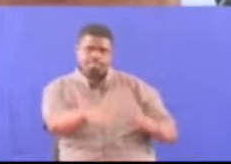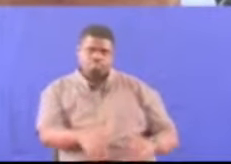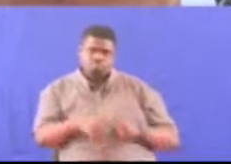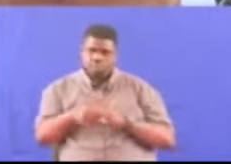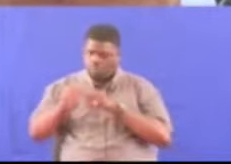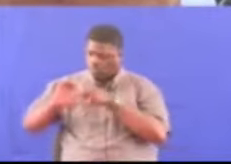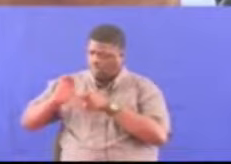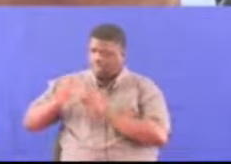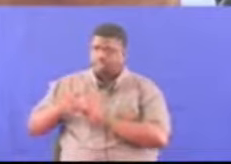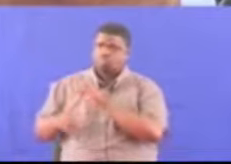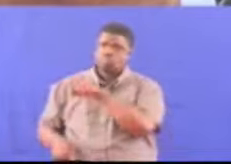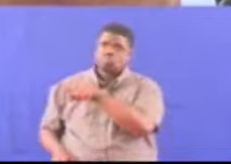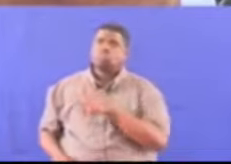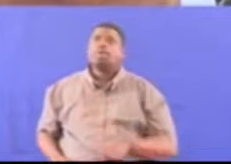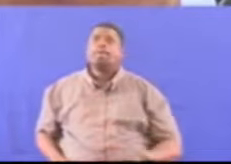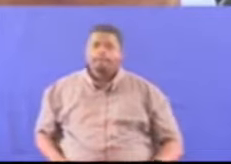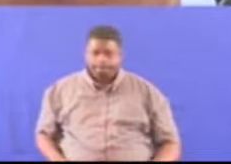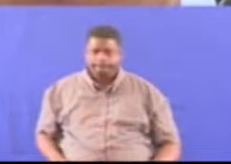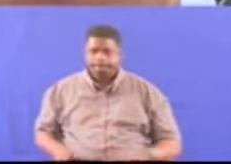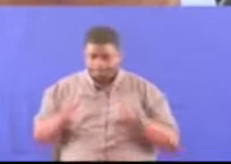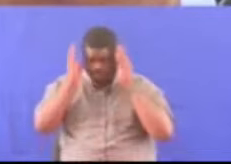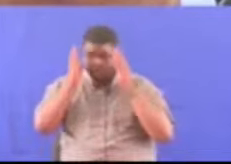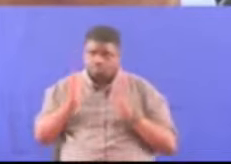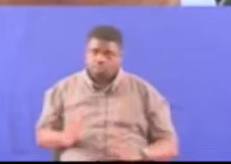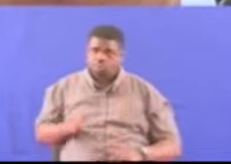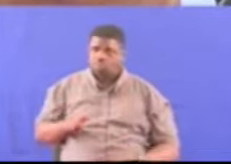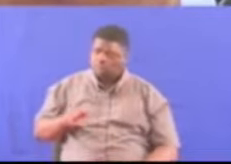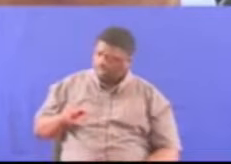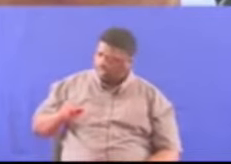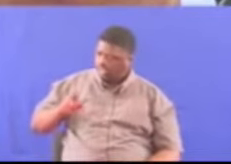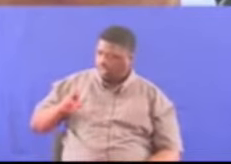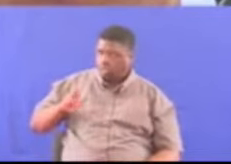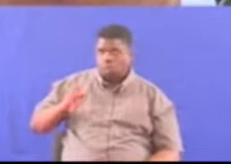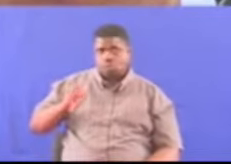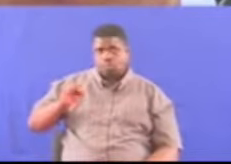Uratibu, Mheshimiwa Rosemary Senyamule,